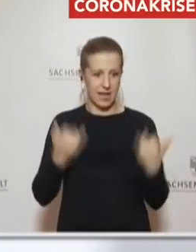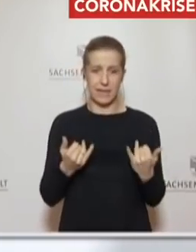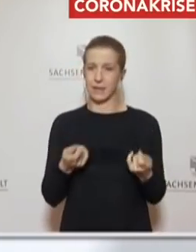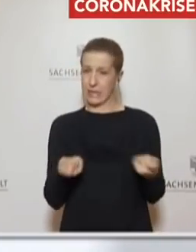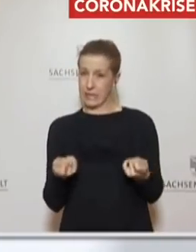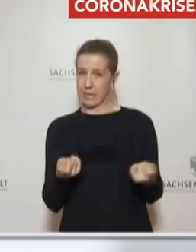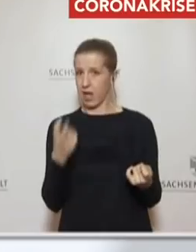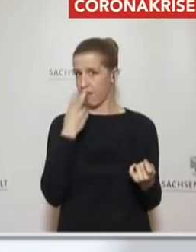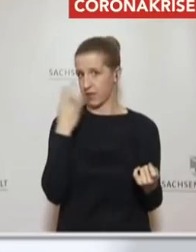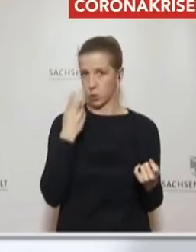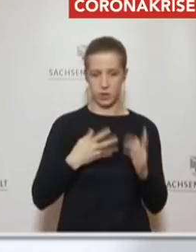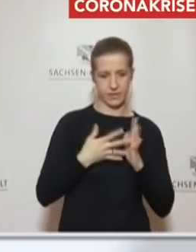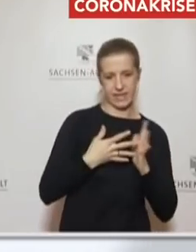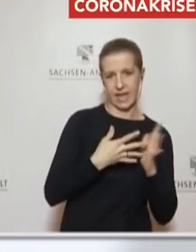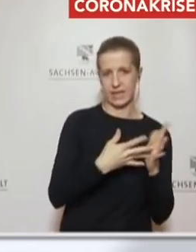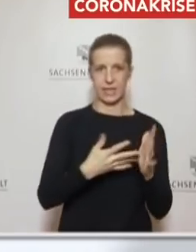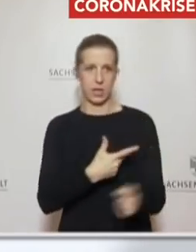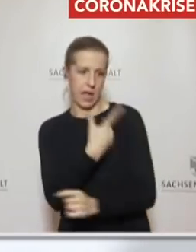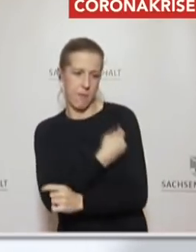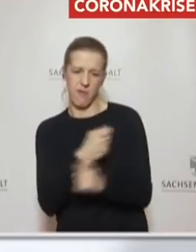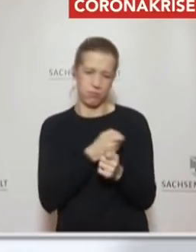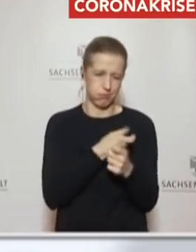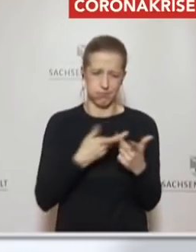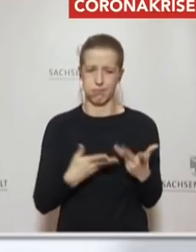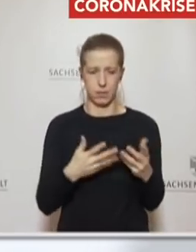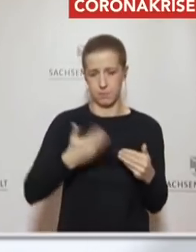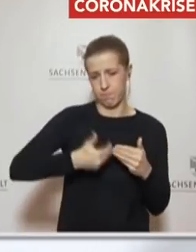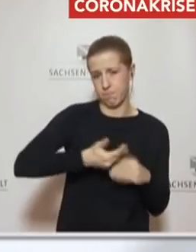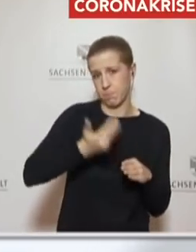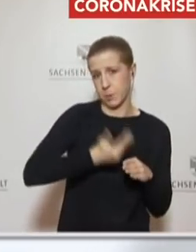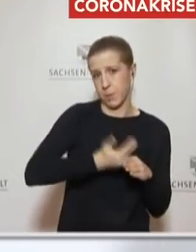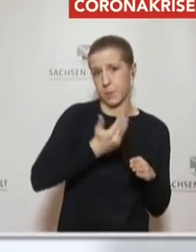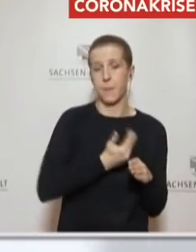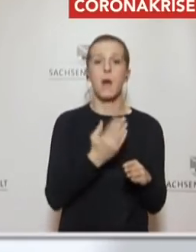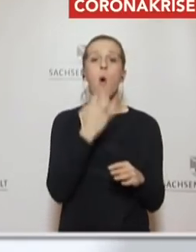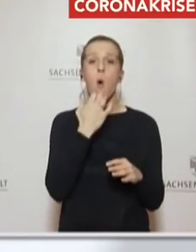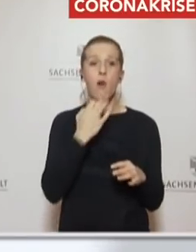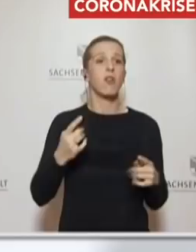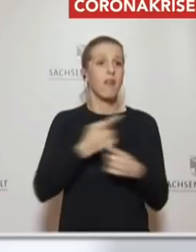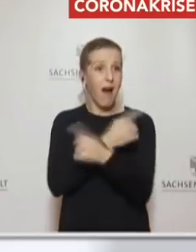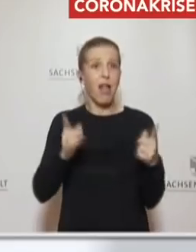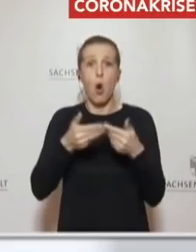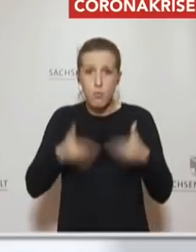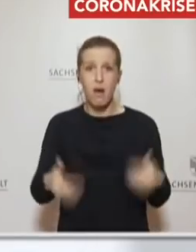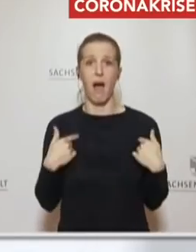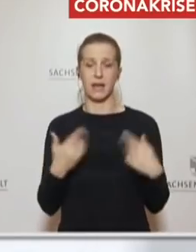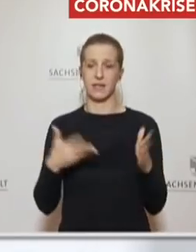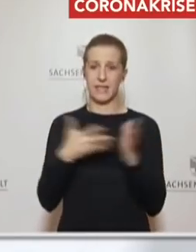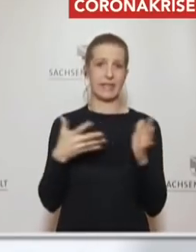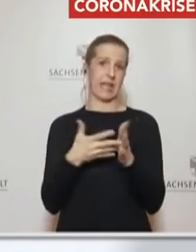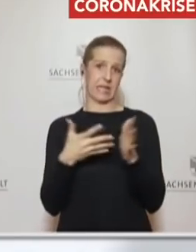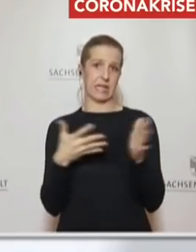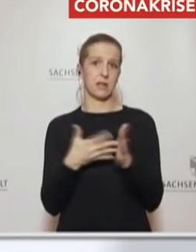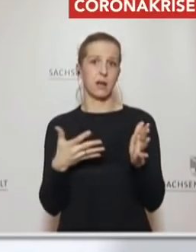oder im Trägerbereich, sondern eben auch dazu beizutragen, dass man als Bürgerinnen und Bürger sich testen lässt, weil man damit